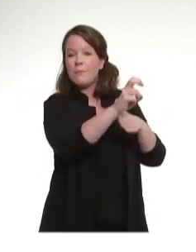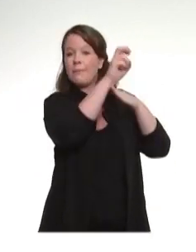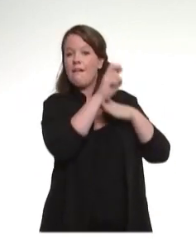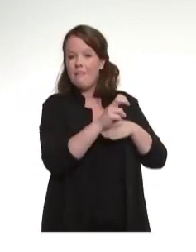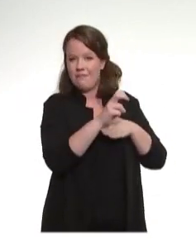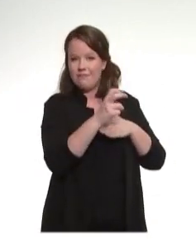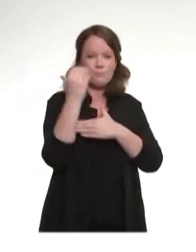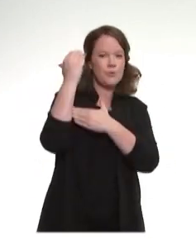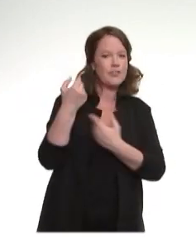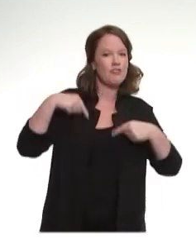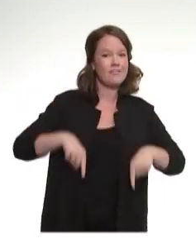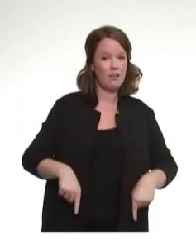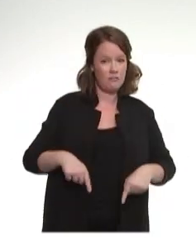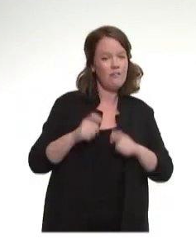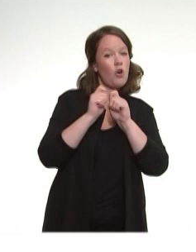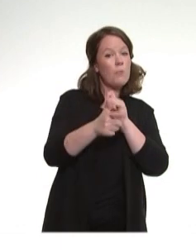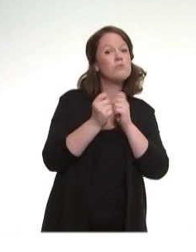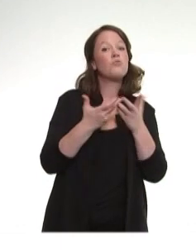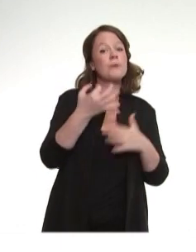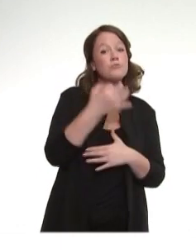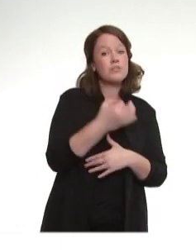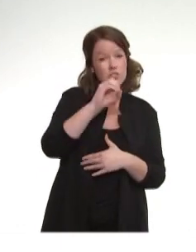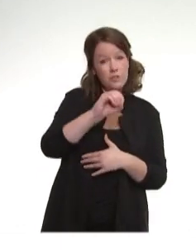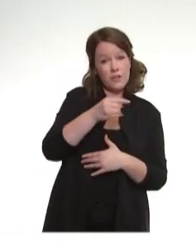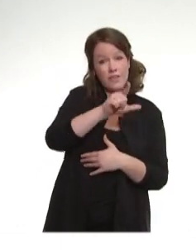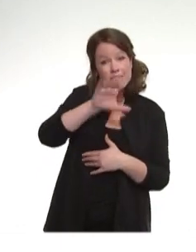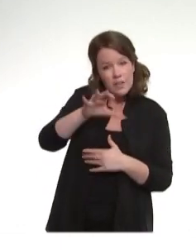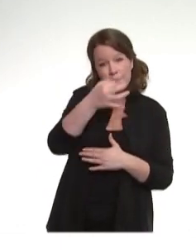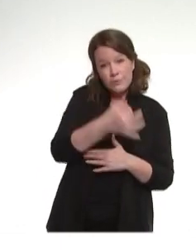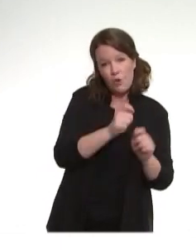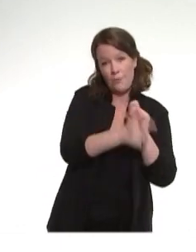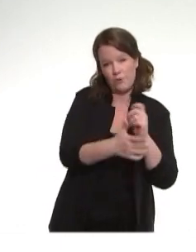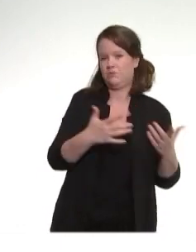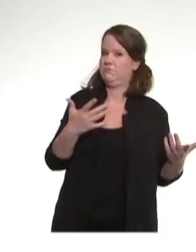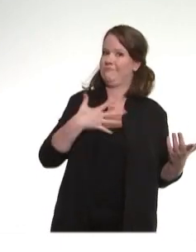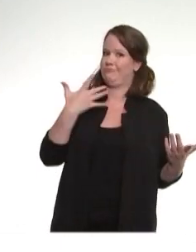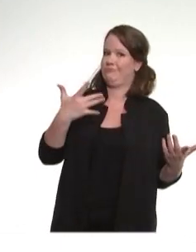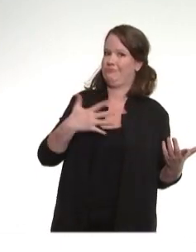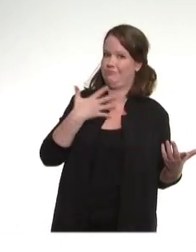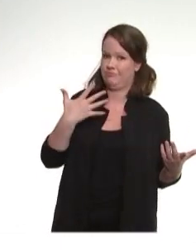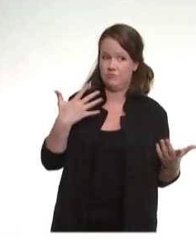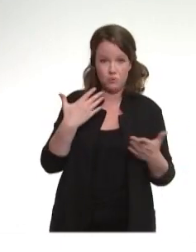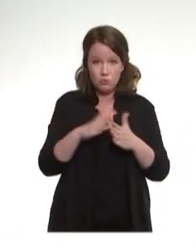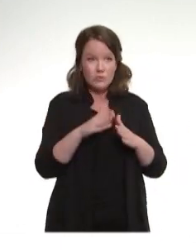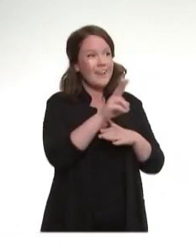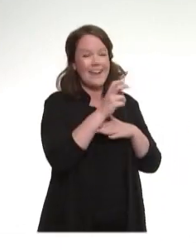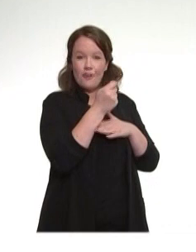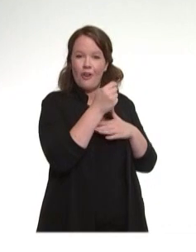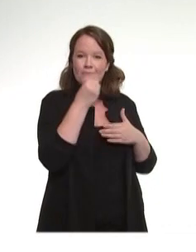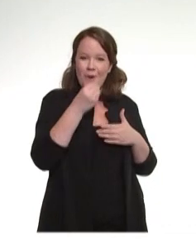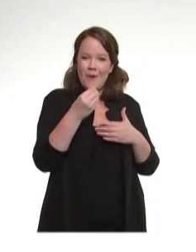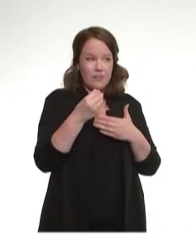25% qui inclut la garantie de l'état on arrive au bout de ce prêt il va lui falloir qu'on prolonge